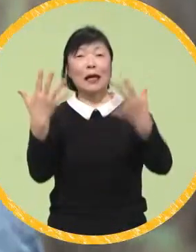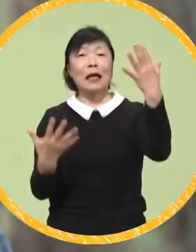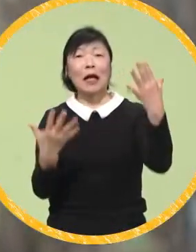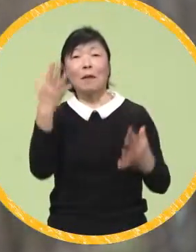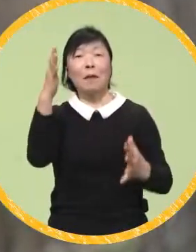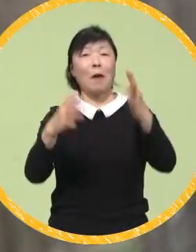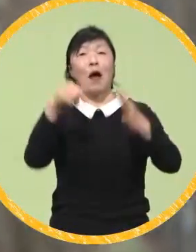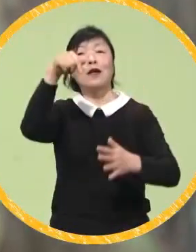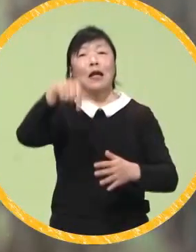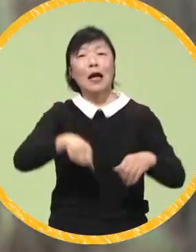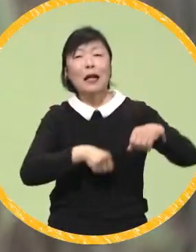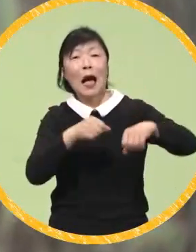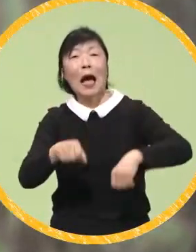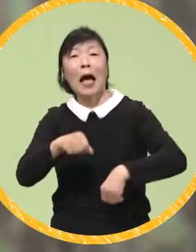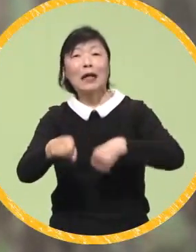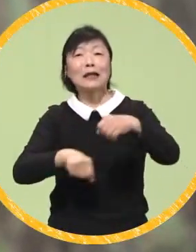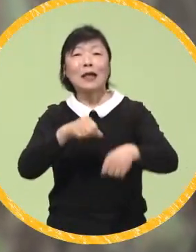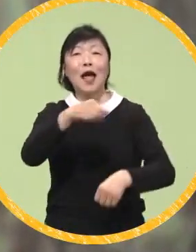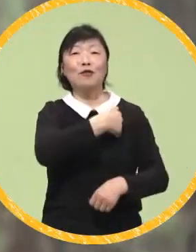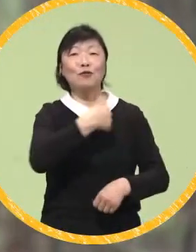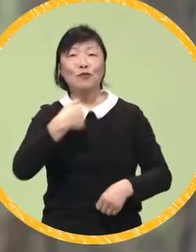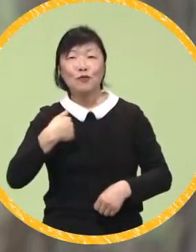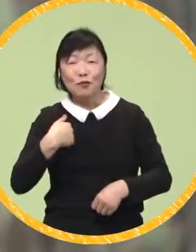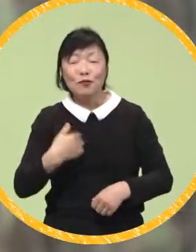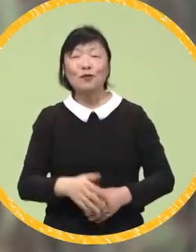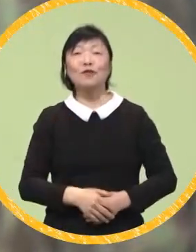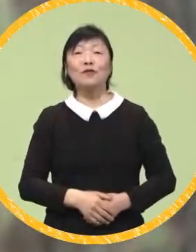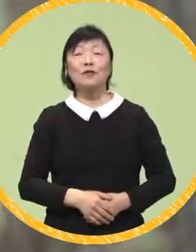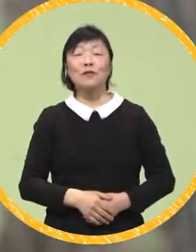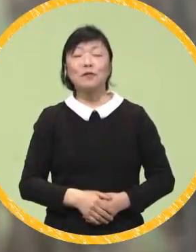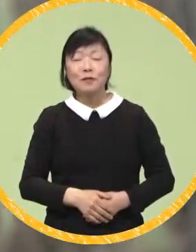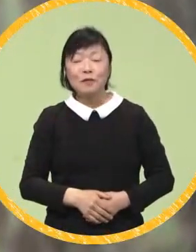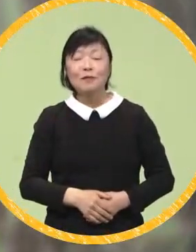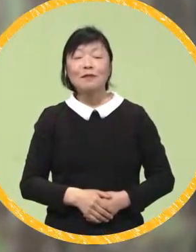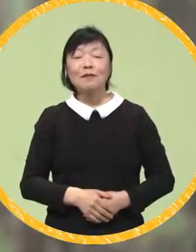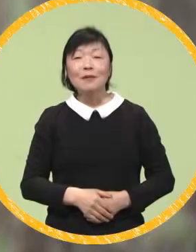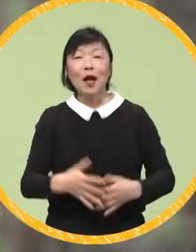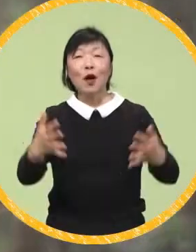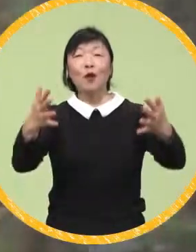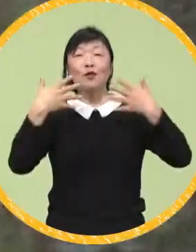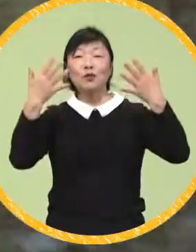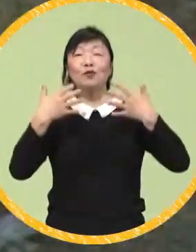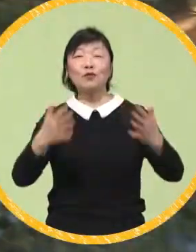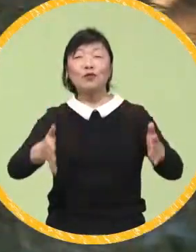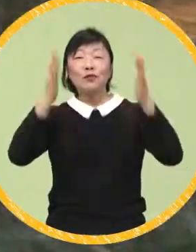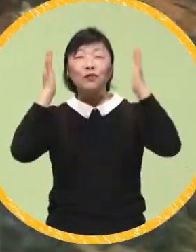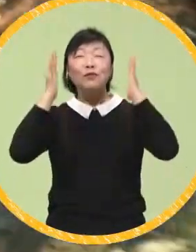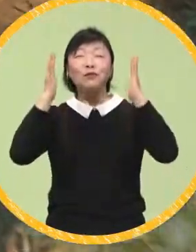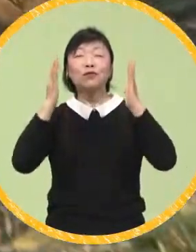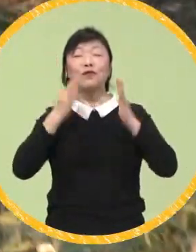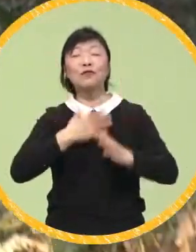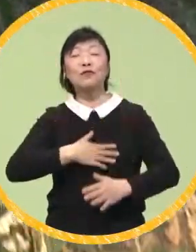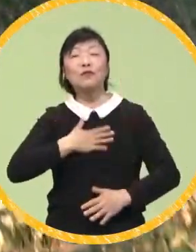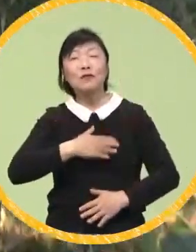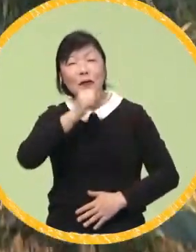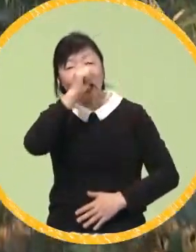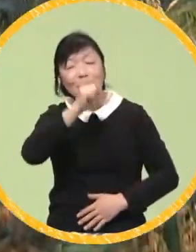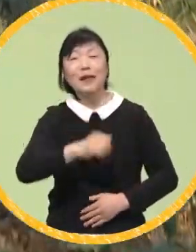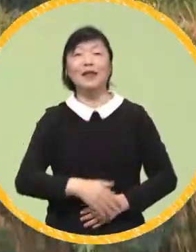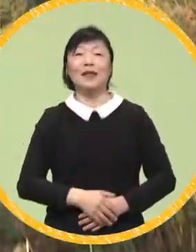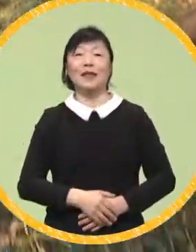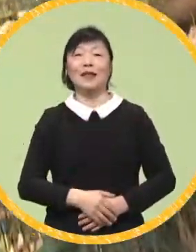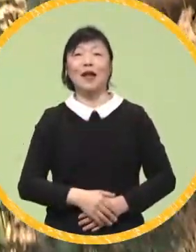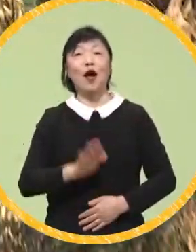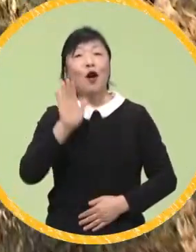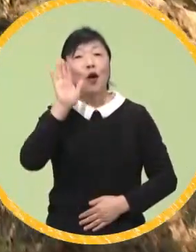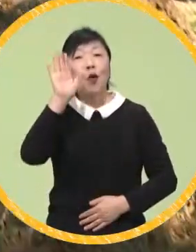入れるって言いませんその一体感とやっぱりあの走った時のまーすぴーどかーーーんやっぱり醍醐味ですよねいやーほんと最高でし